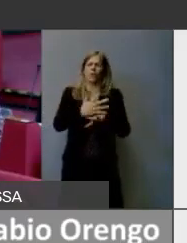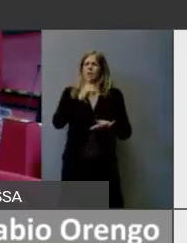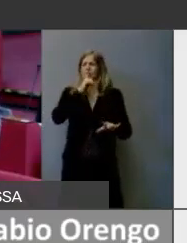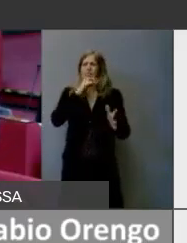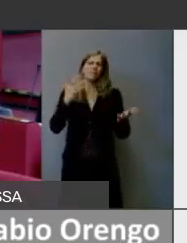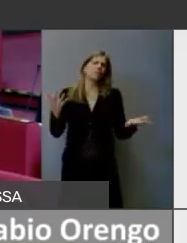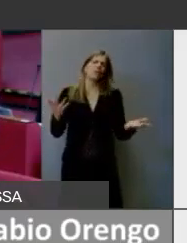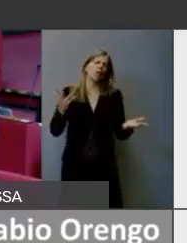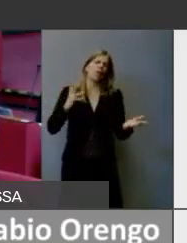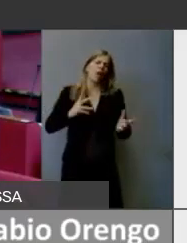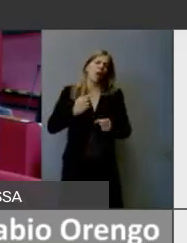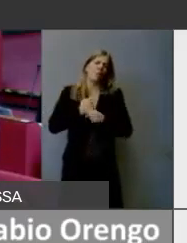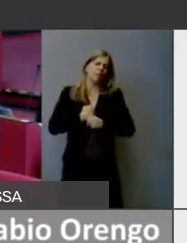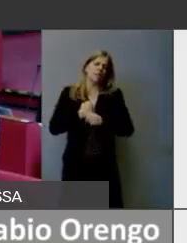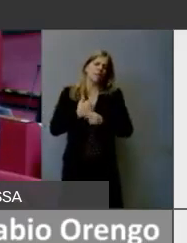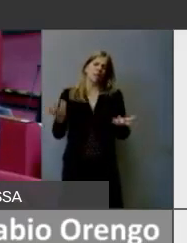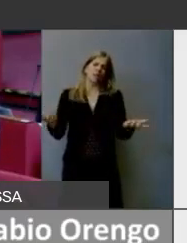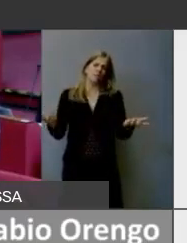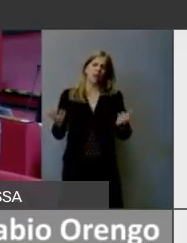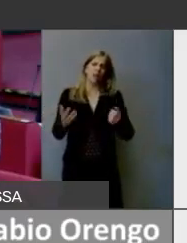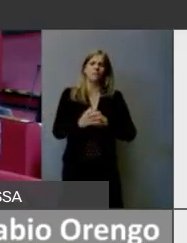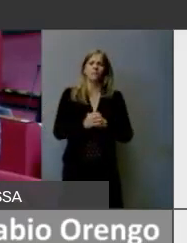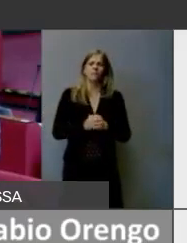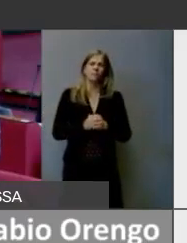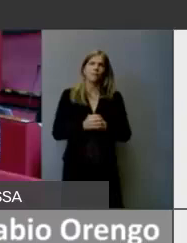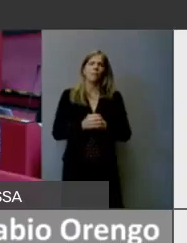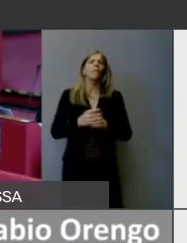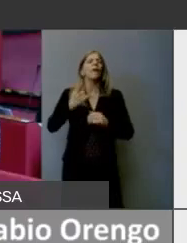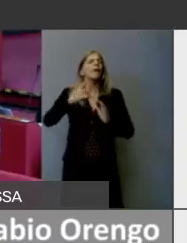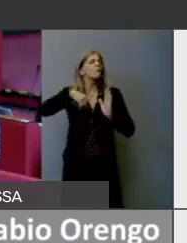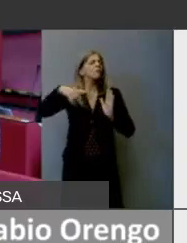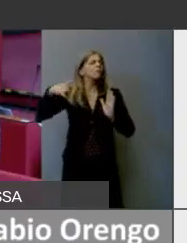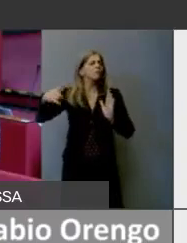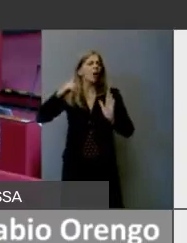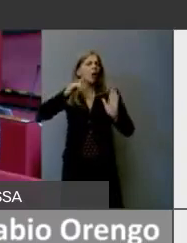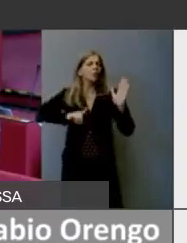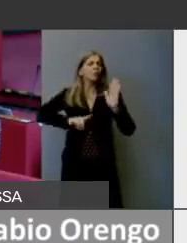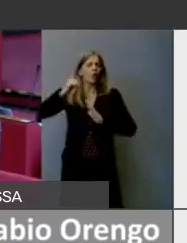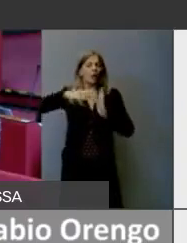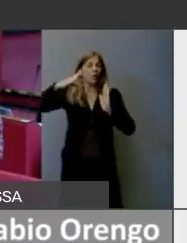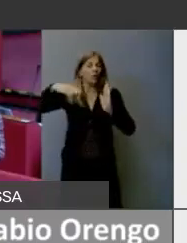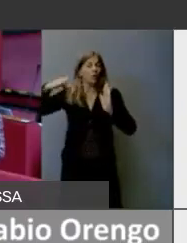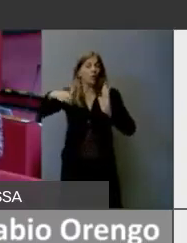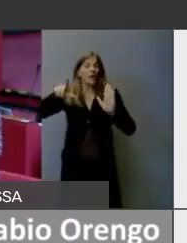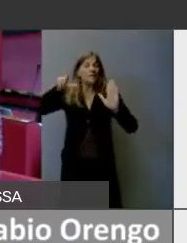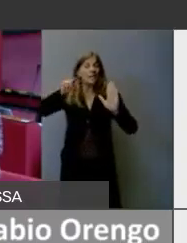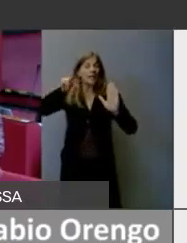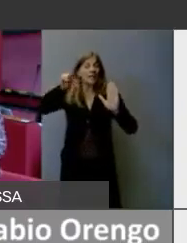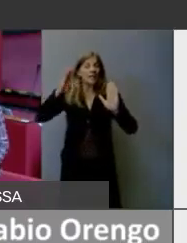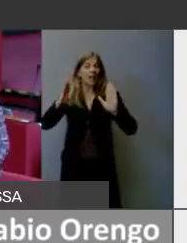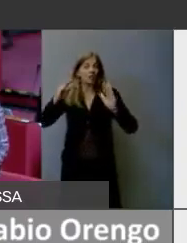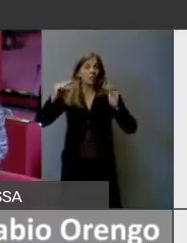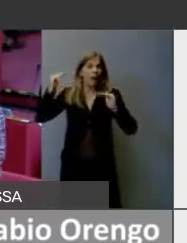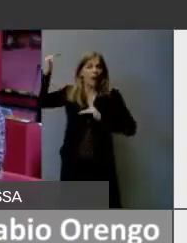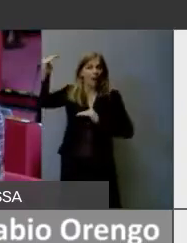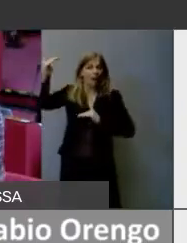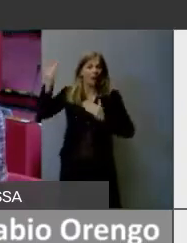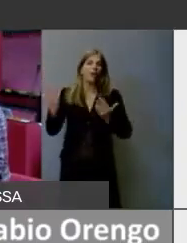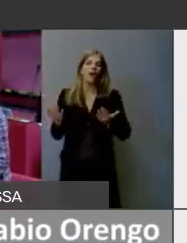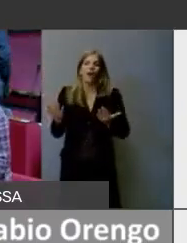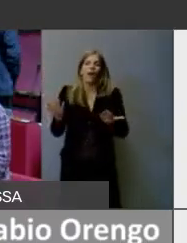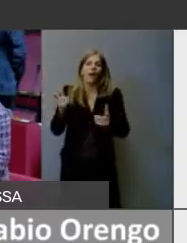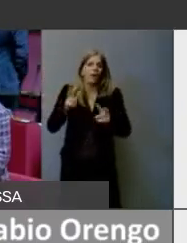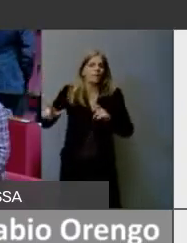Abbia pazienza, con un superamento dei 70 decibel. Da qui ovviamente tutte le conseguenze di malore e di malessere